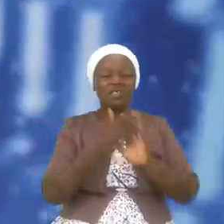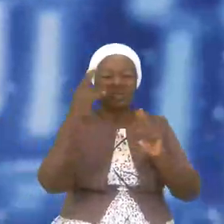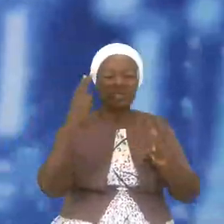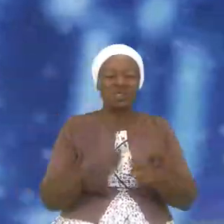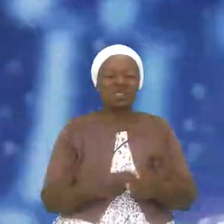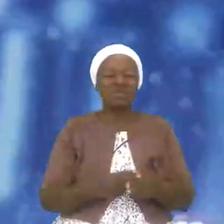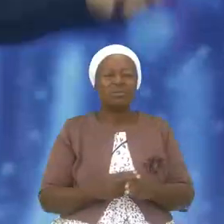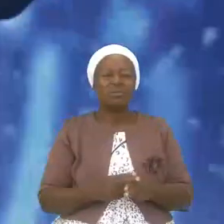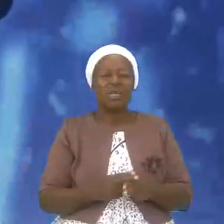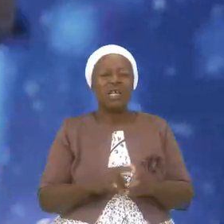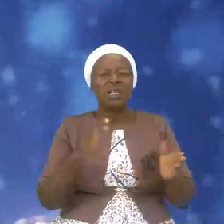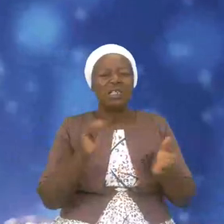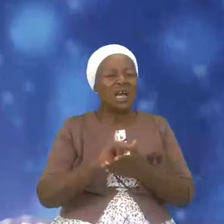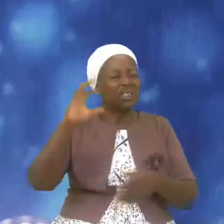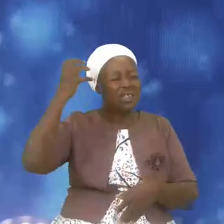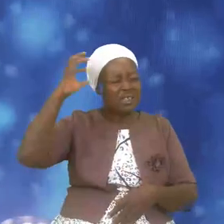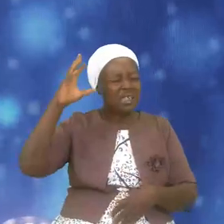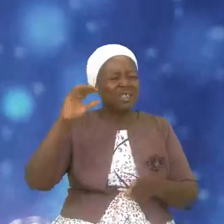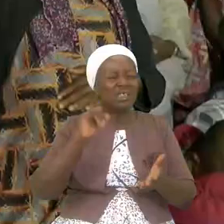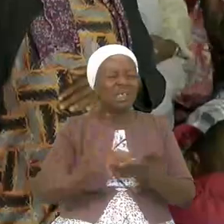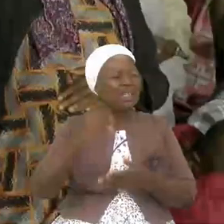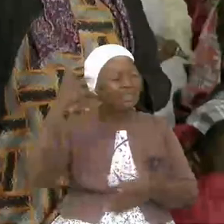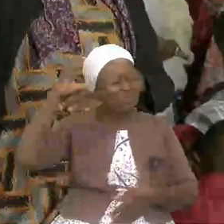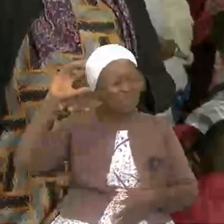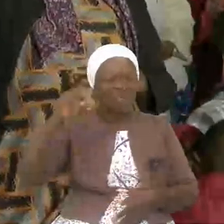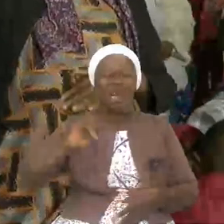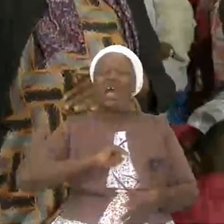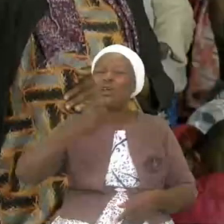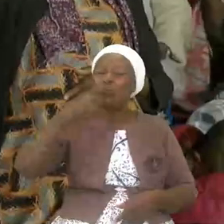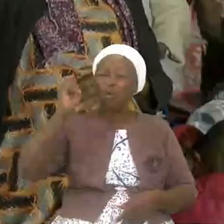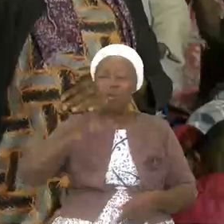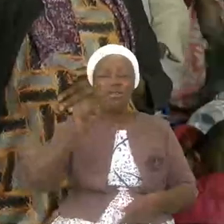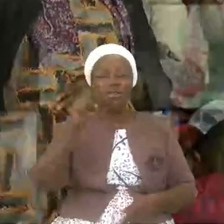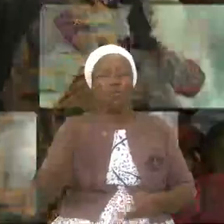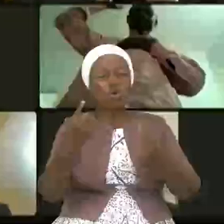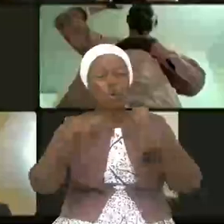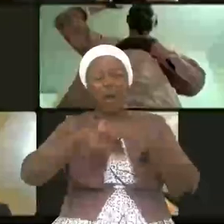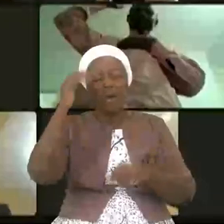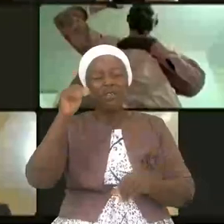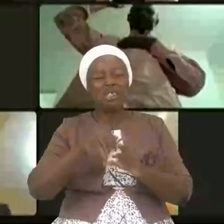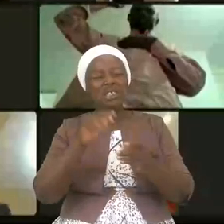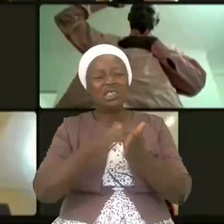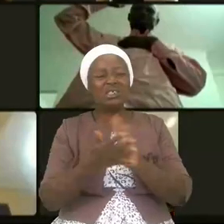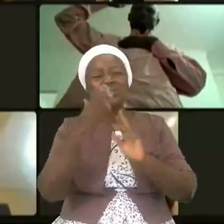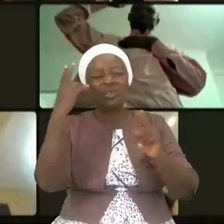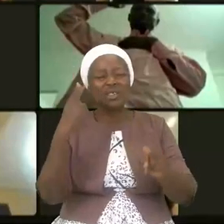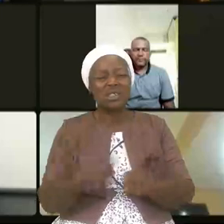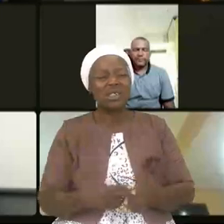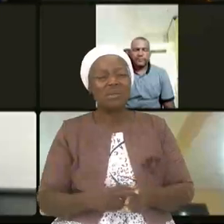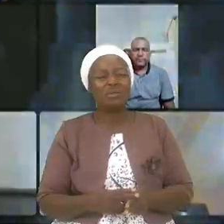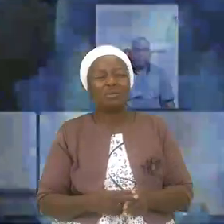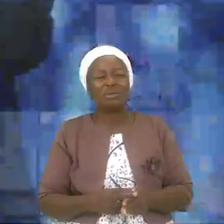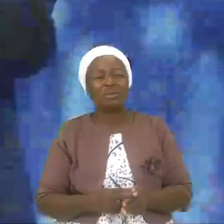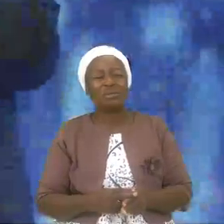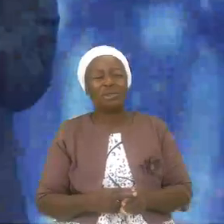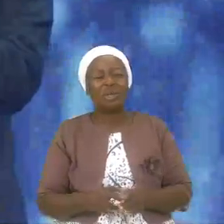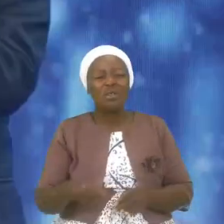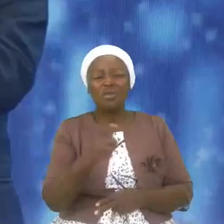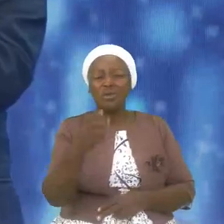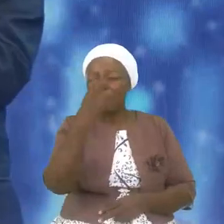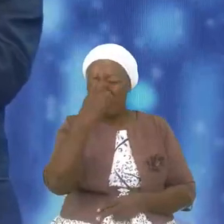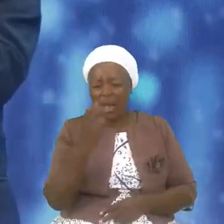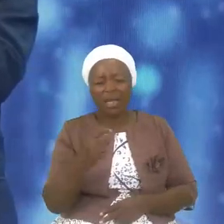Jésus. Cette insanité, la folie là-bas, je te commande, sors au nom de Jésus.